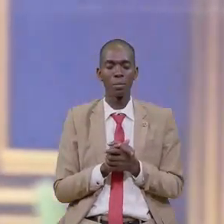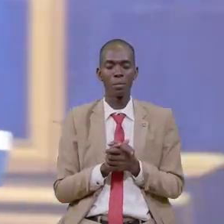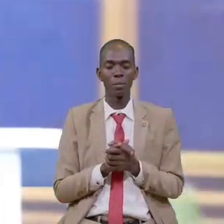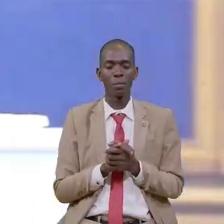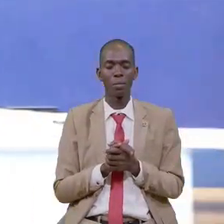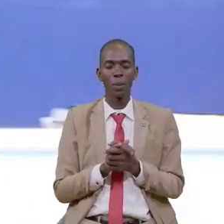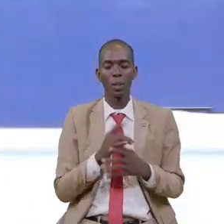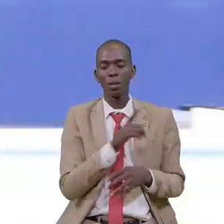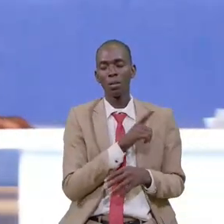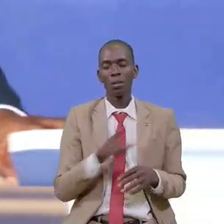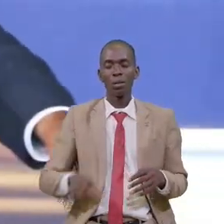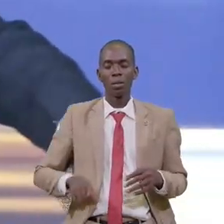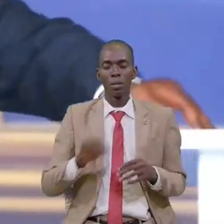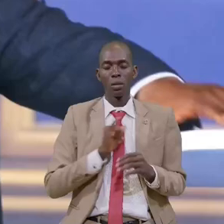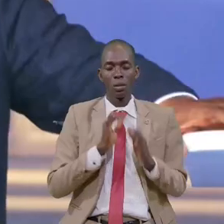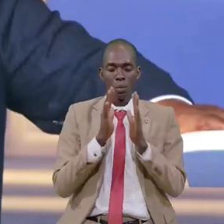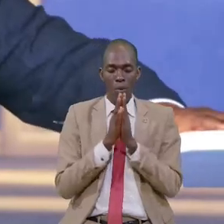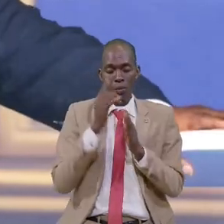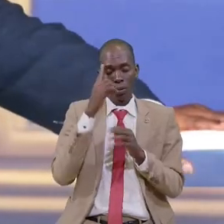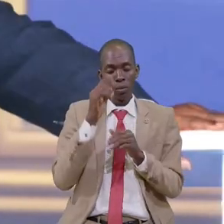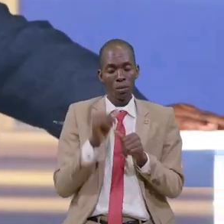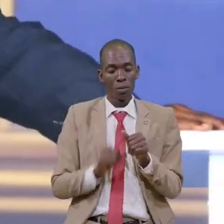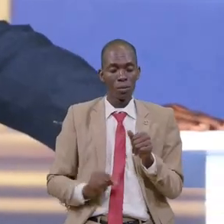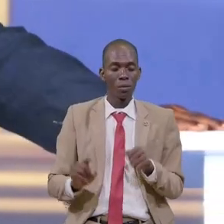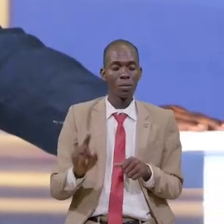Seigneur, je prie pour chacun